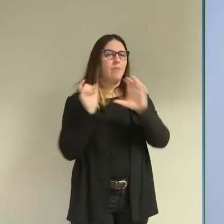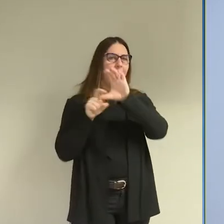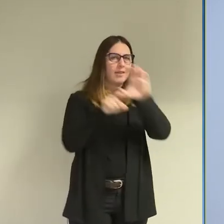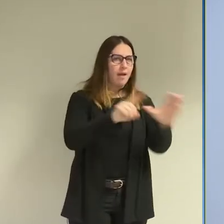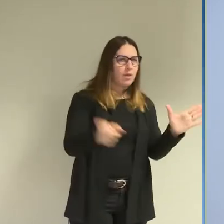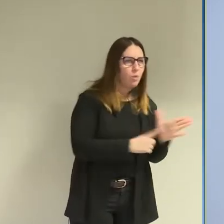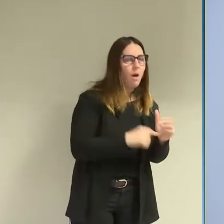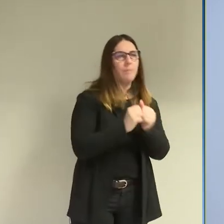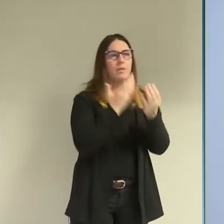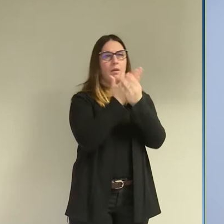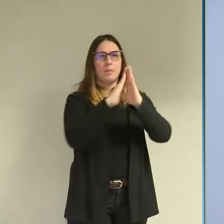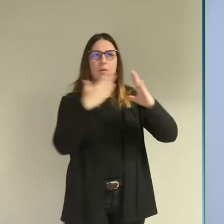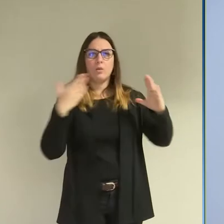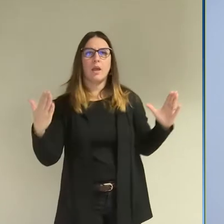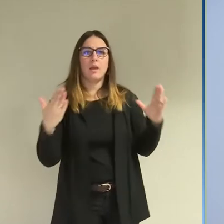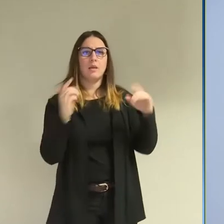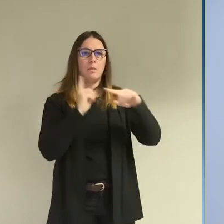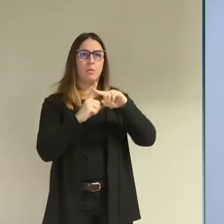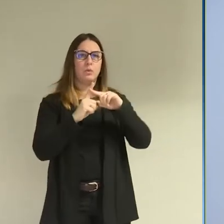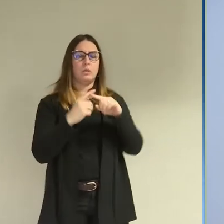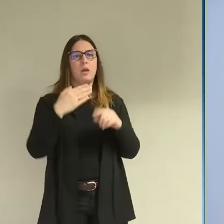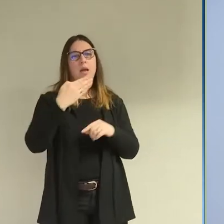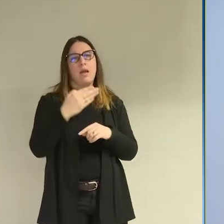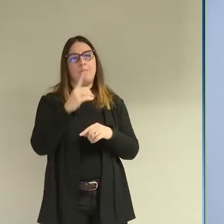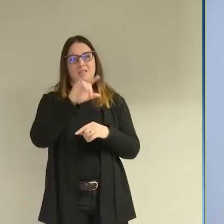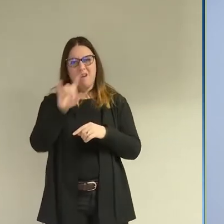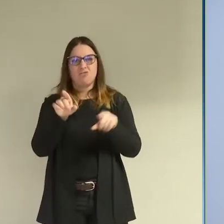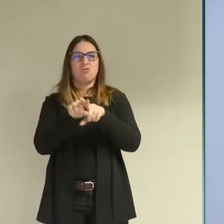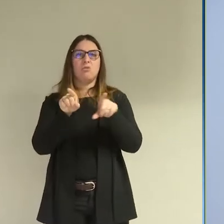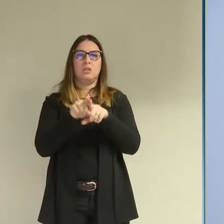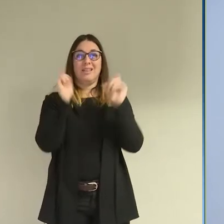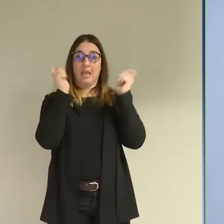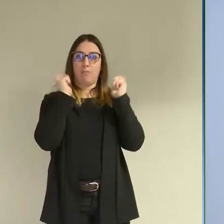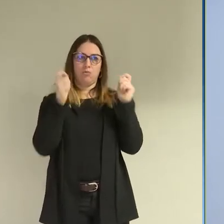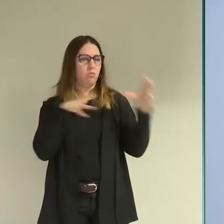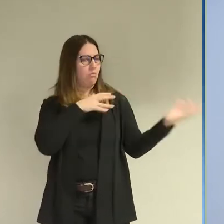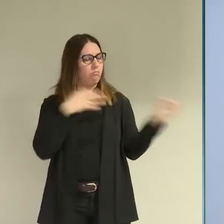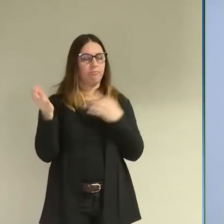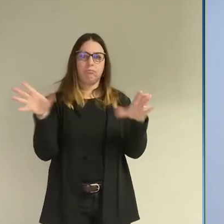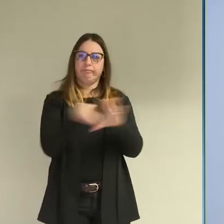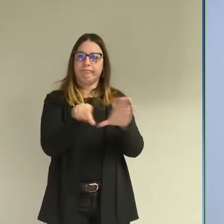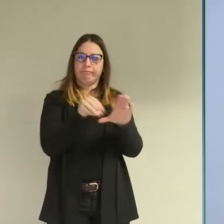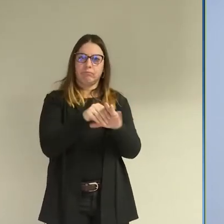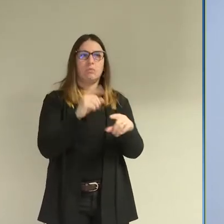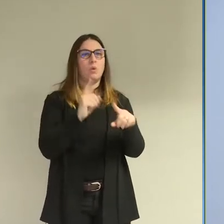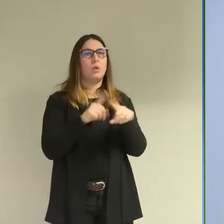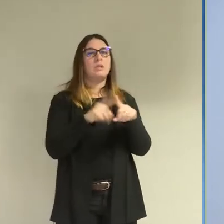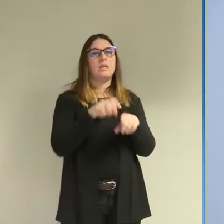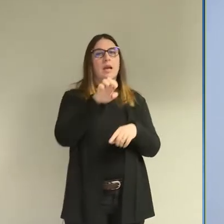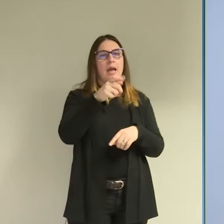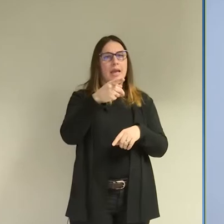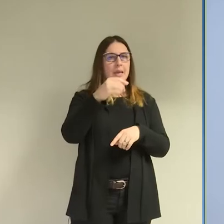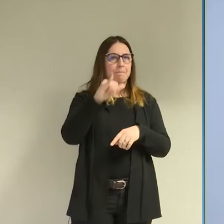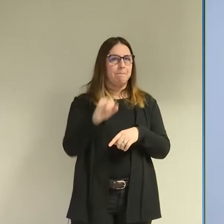la bibliothèque et la maison des habitantes et habitants capuchon était présente régulièrement ainsi que l'association épi sol qui déploie